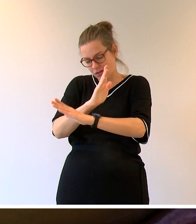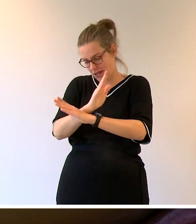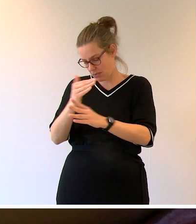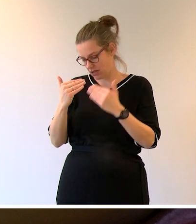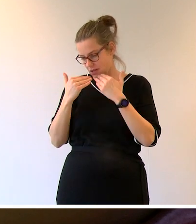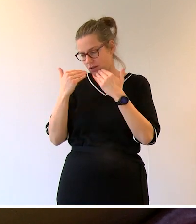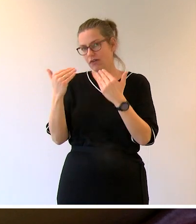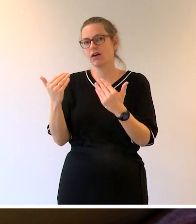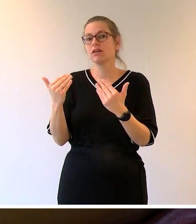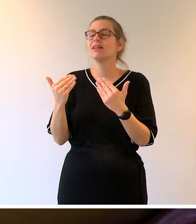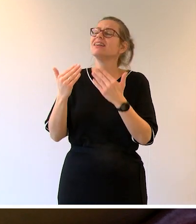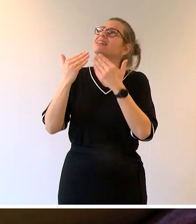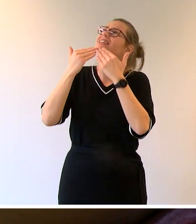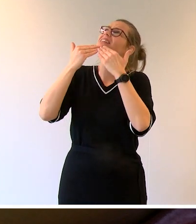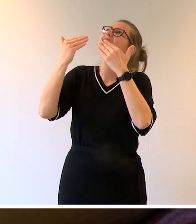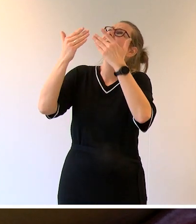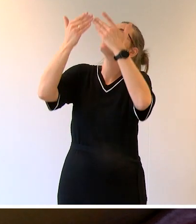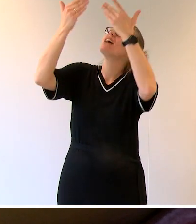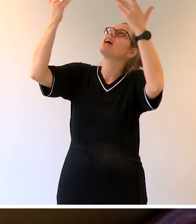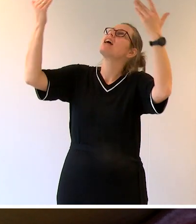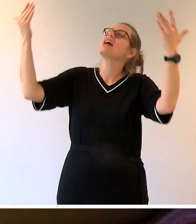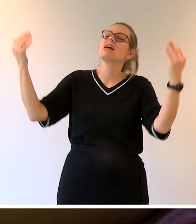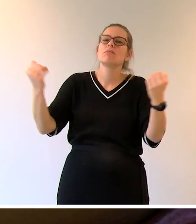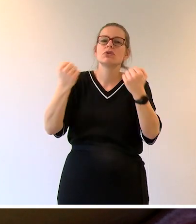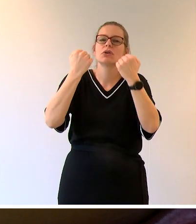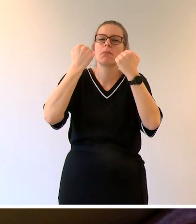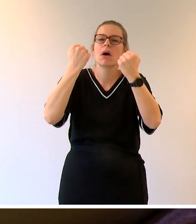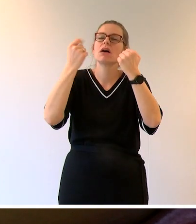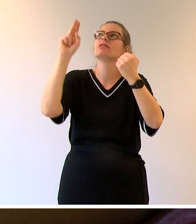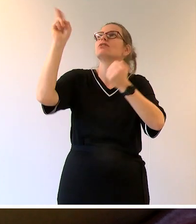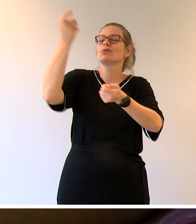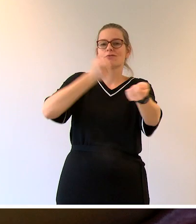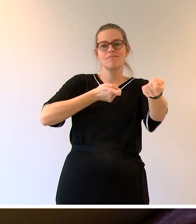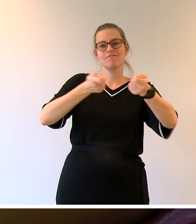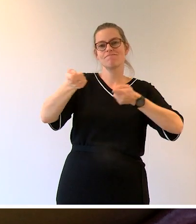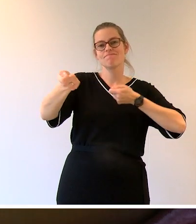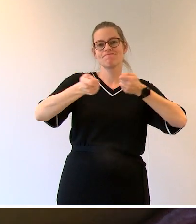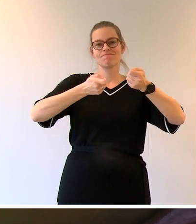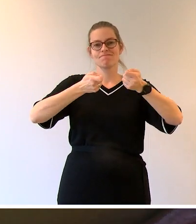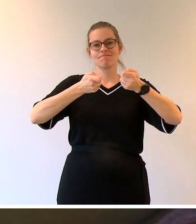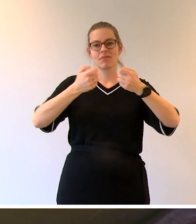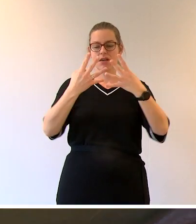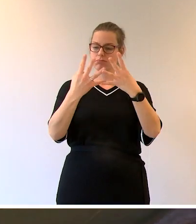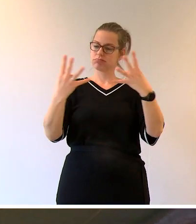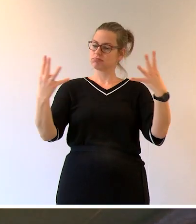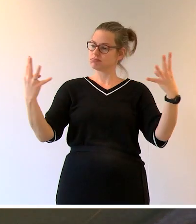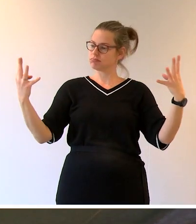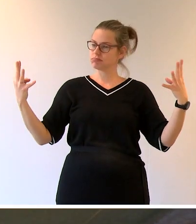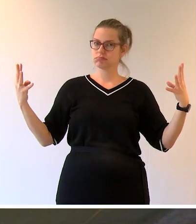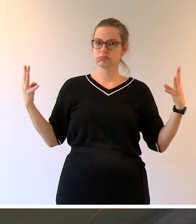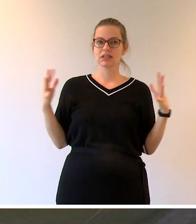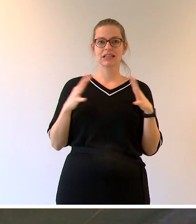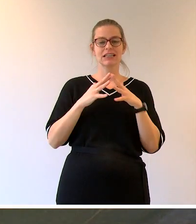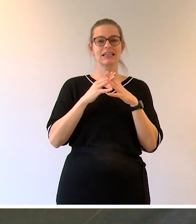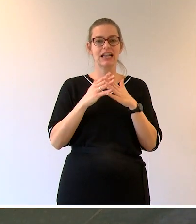We danken u dat de hemelse machten tot uw beschikking staan en om ons heen de kerk en